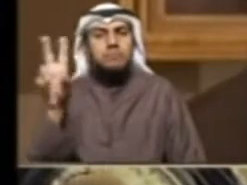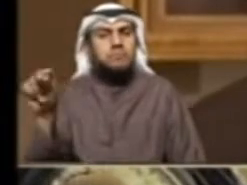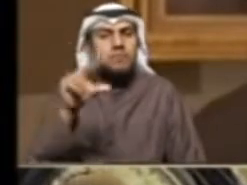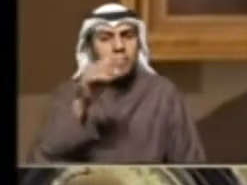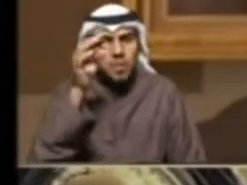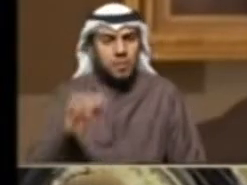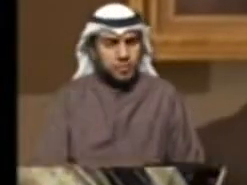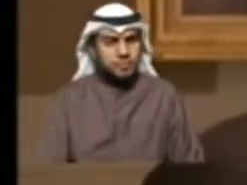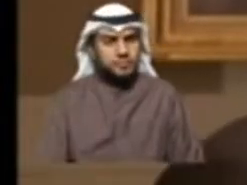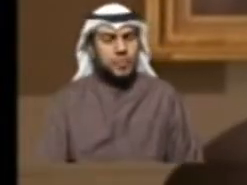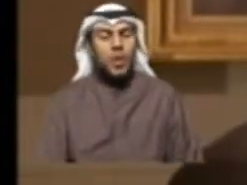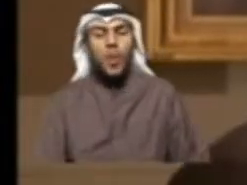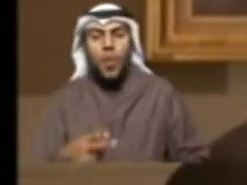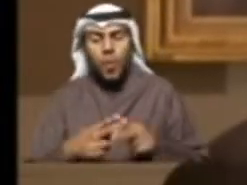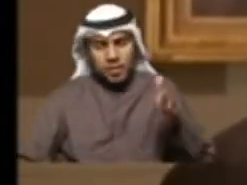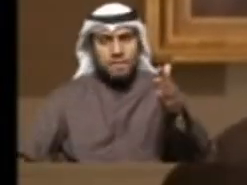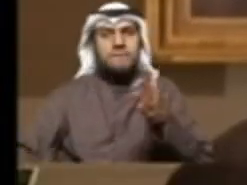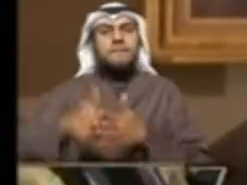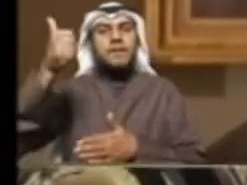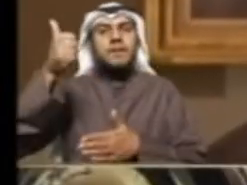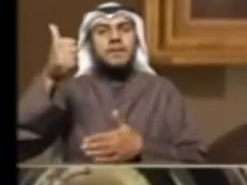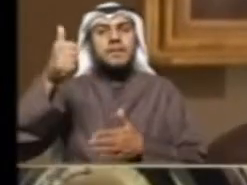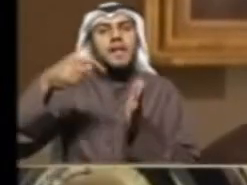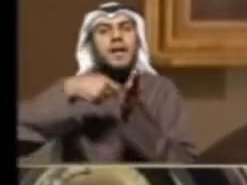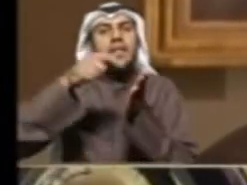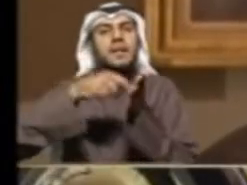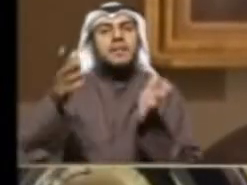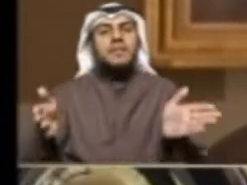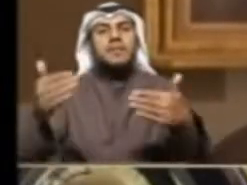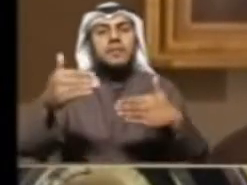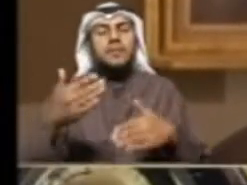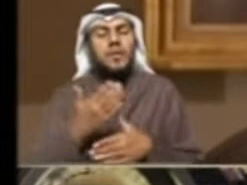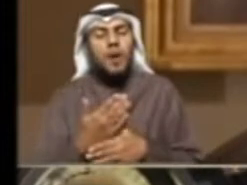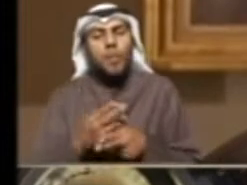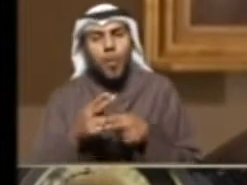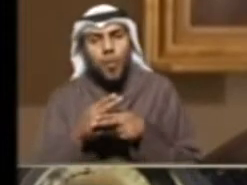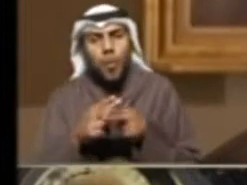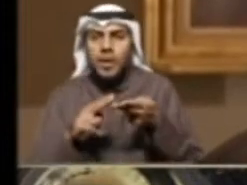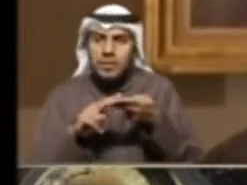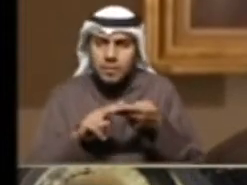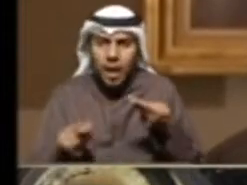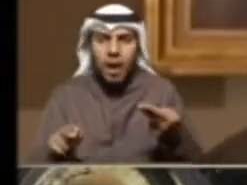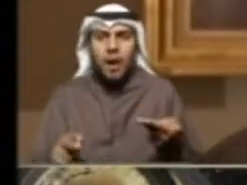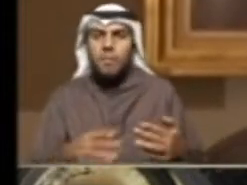فوز مستحق لأن الكويت ولله الحمد يعني دولة مسالمة آمنة